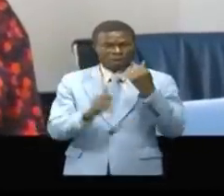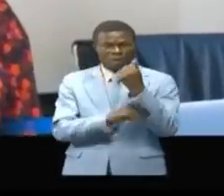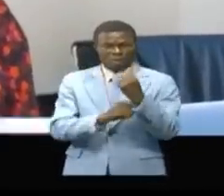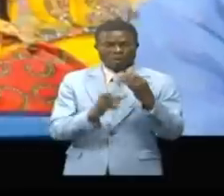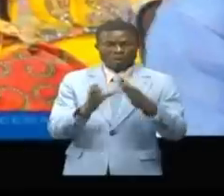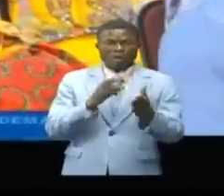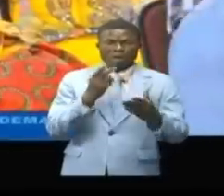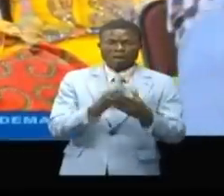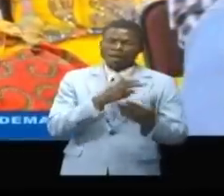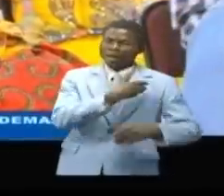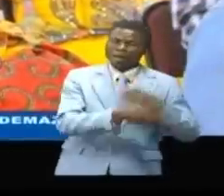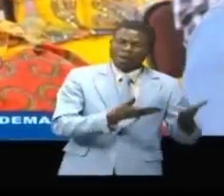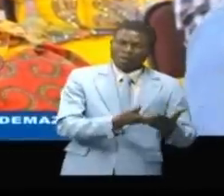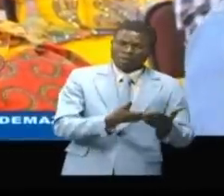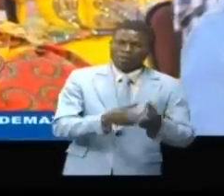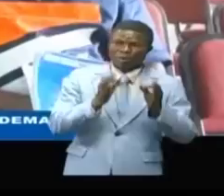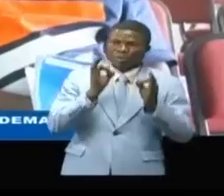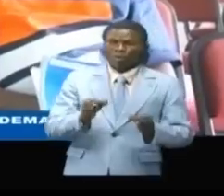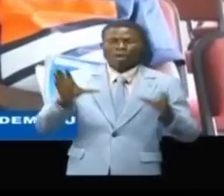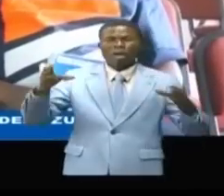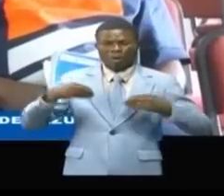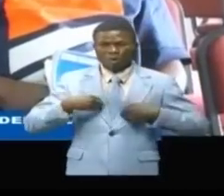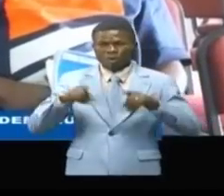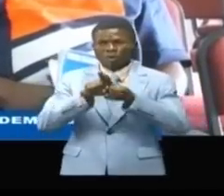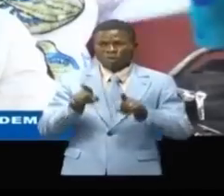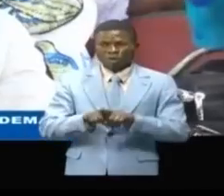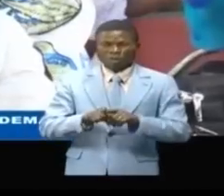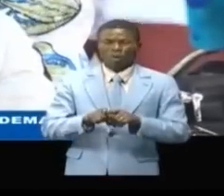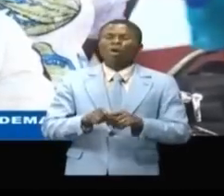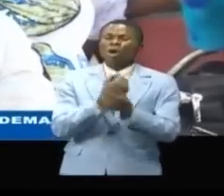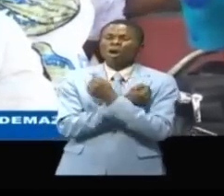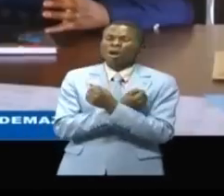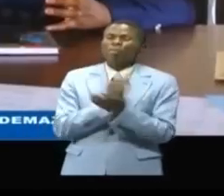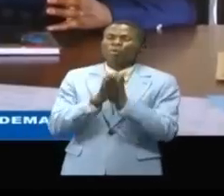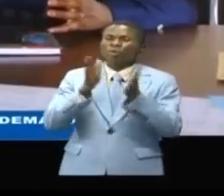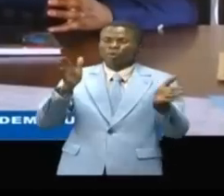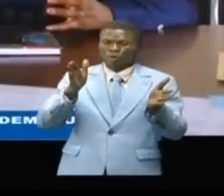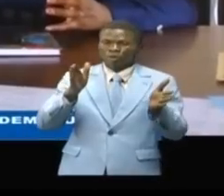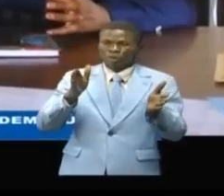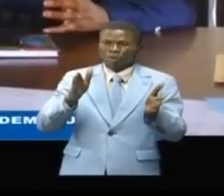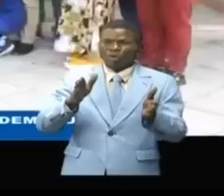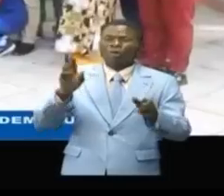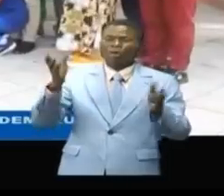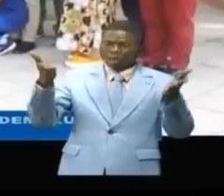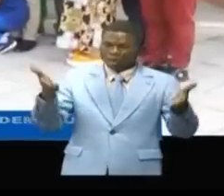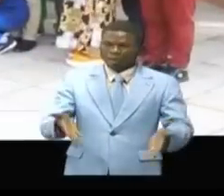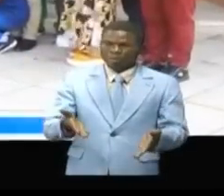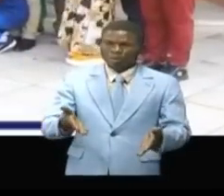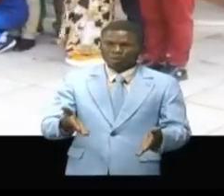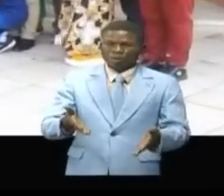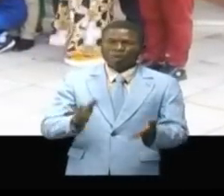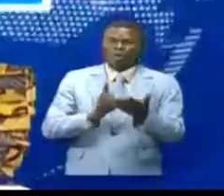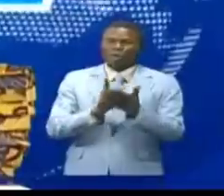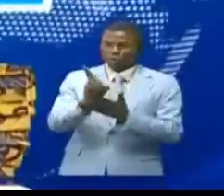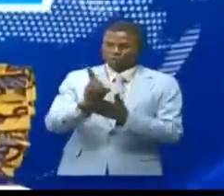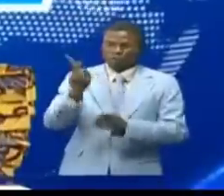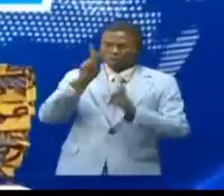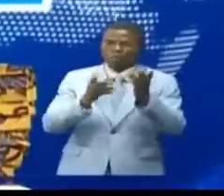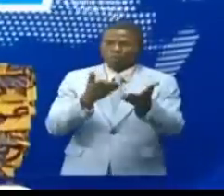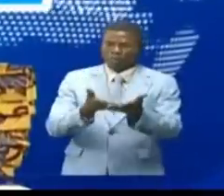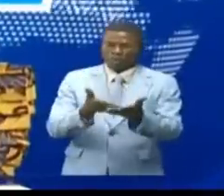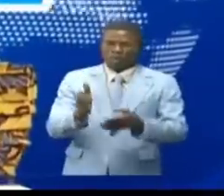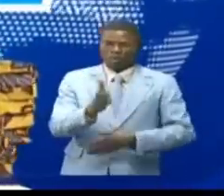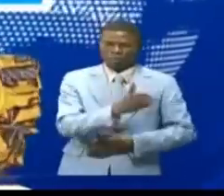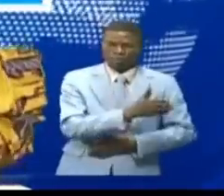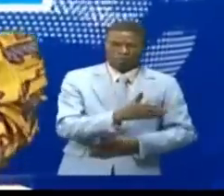situation de handicap, c'est reconnaître leur humanité et la pleine existence de leur citoyenneté.